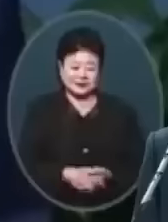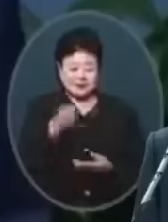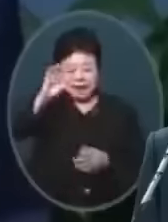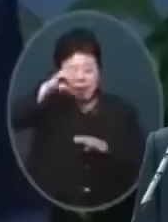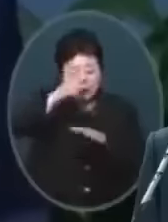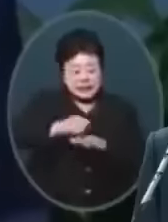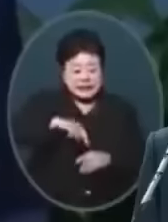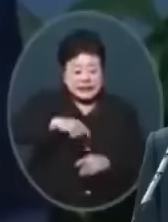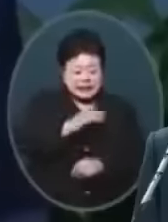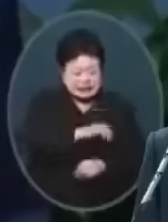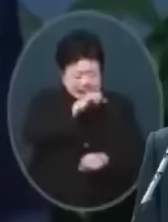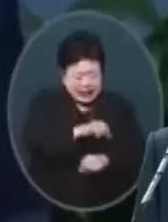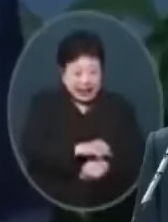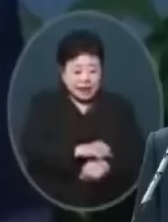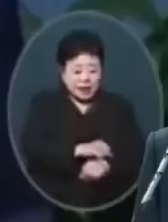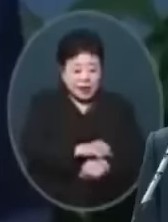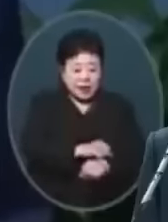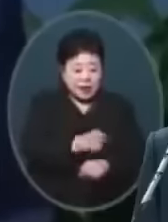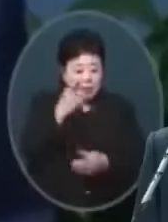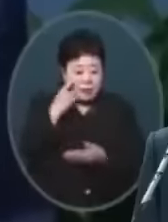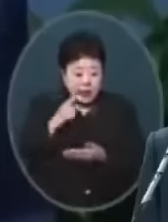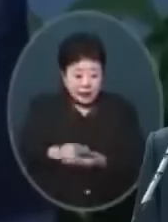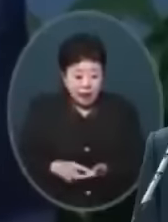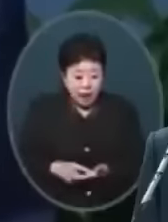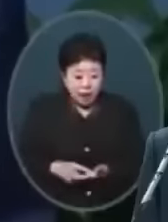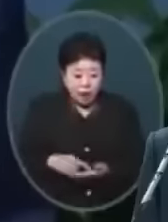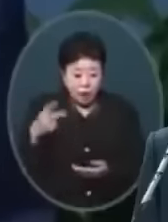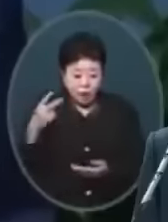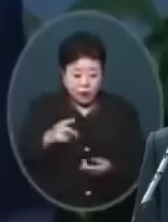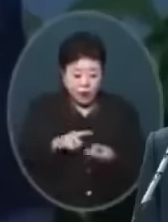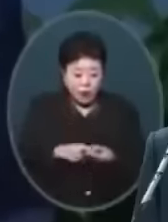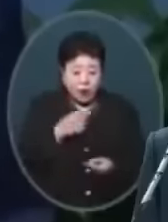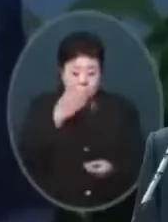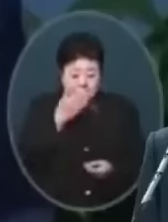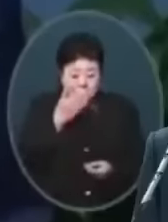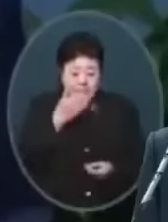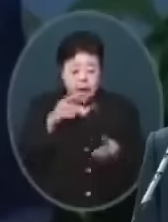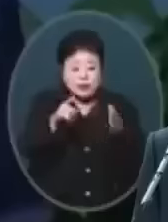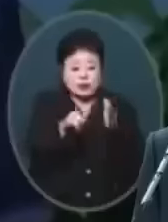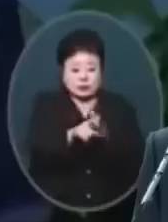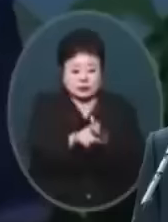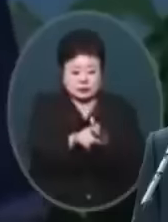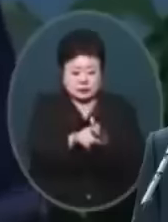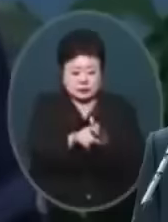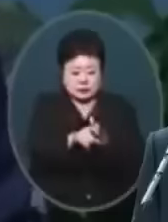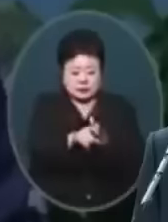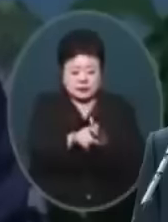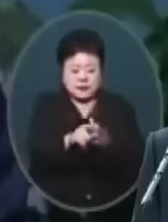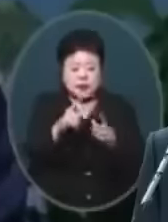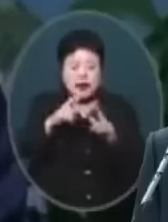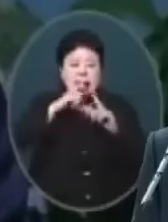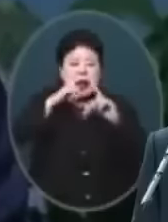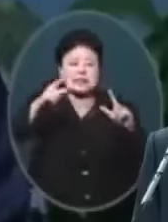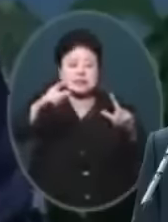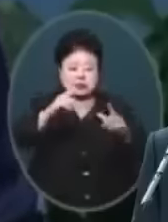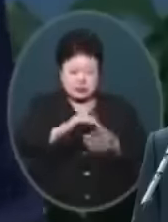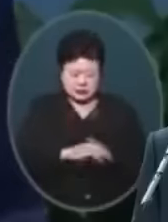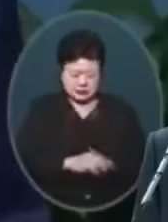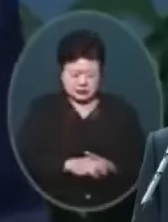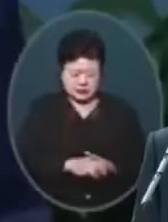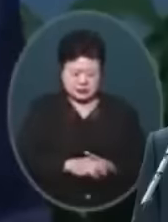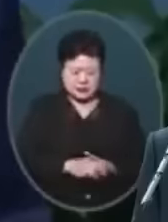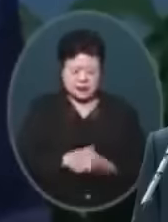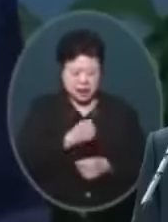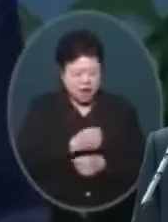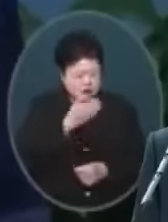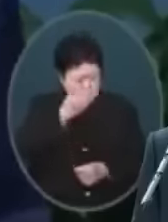다윗은 자기가 잘하는 것을 보고 또 그렇게 할 수 있다고 믿고, 그리고 말해야 돼요. 나는 할